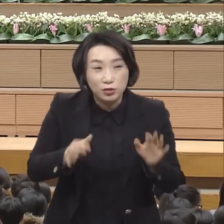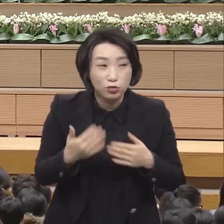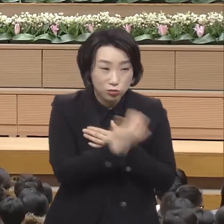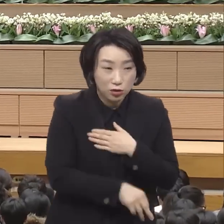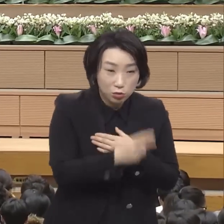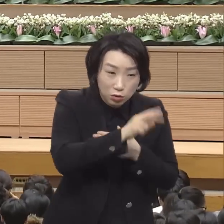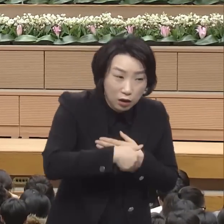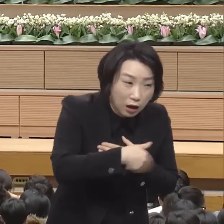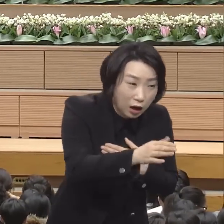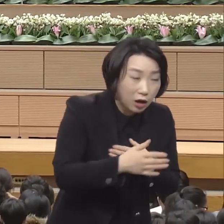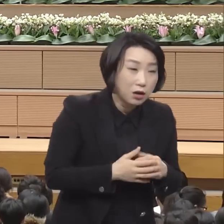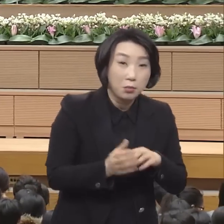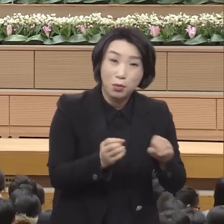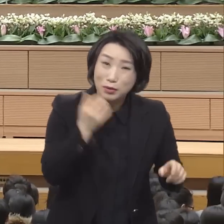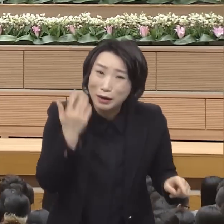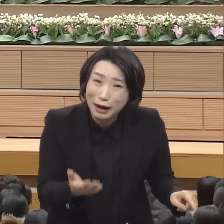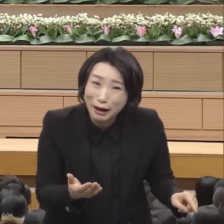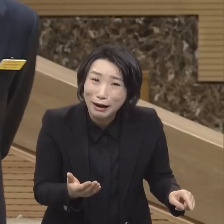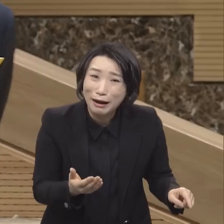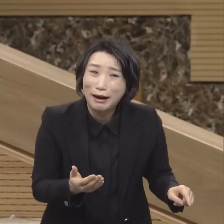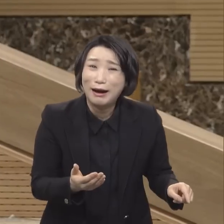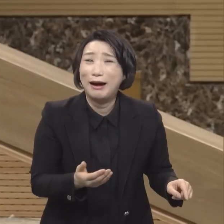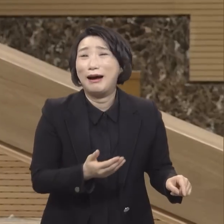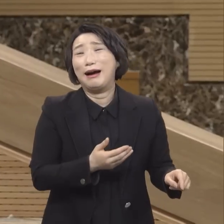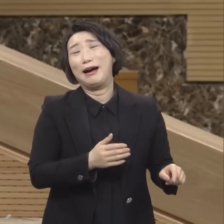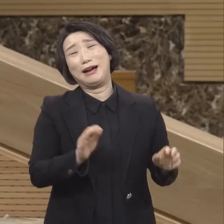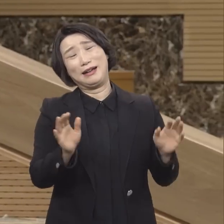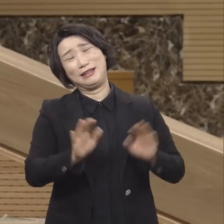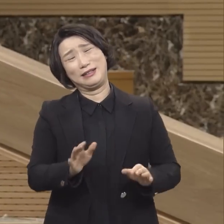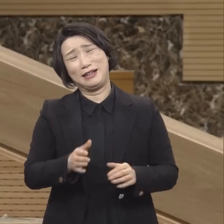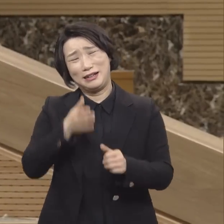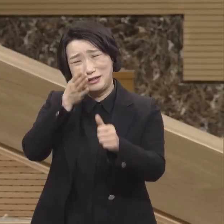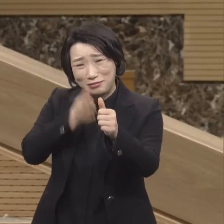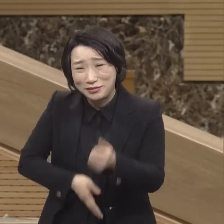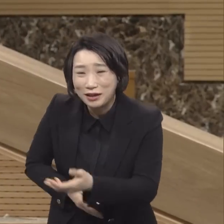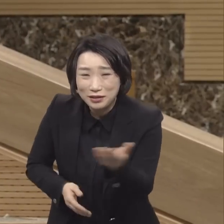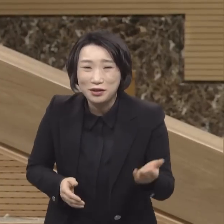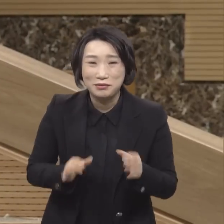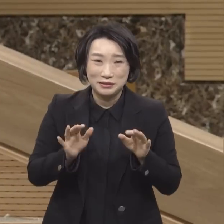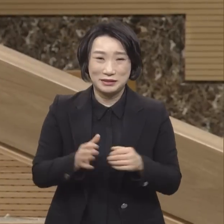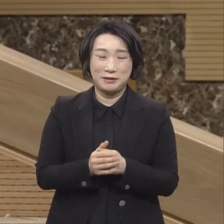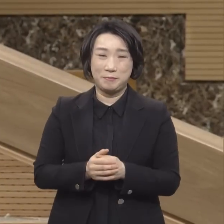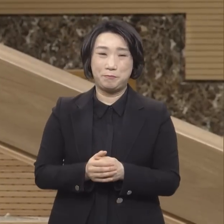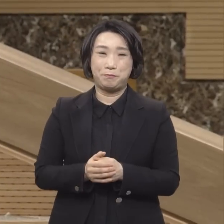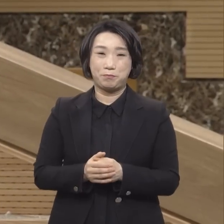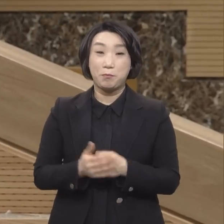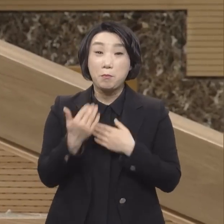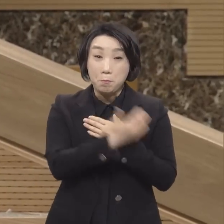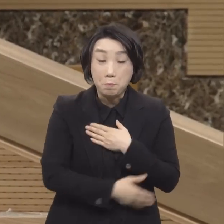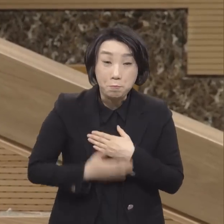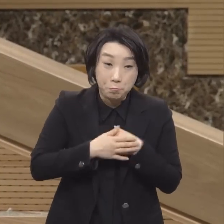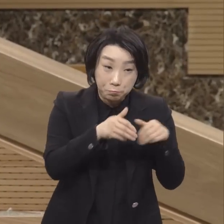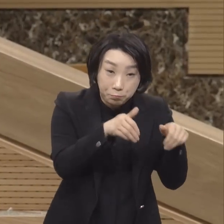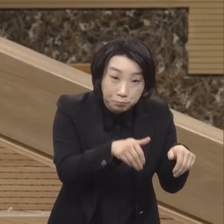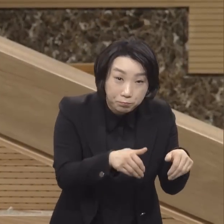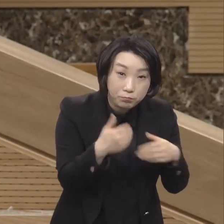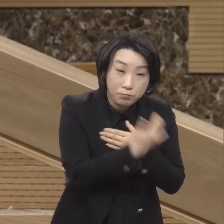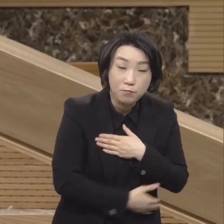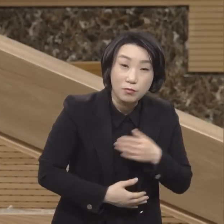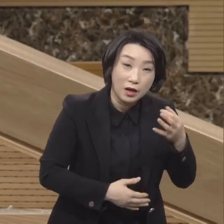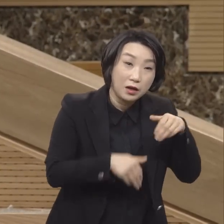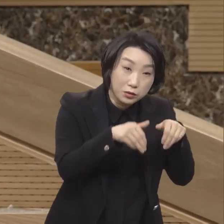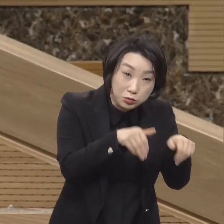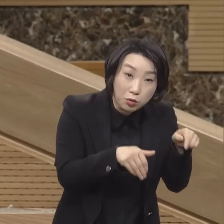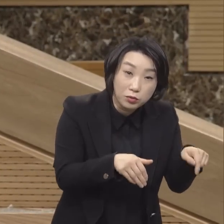돌아가서 뺏기겠습니까? 간절히 비옵나니 우리는 육신의 노예, 육신의